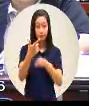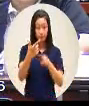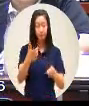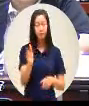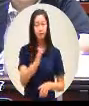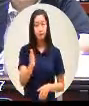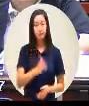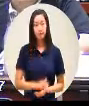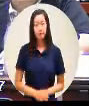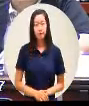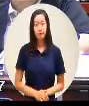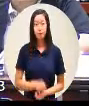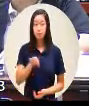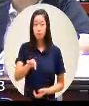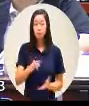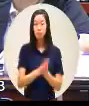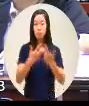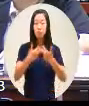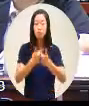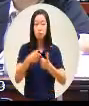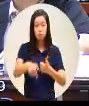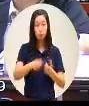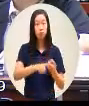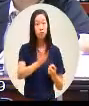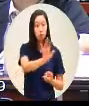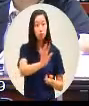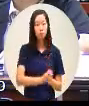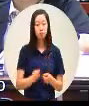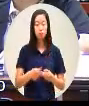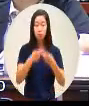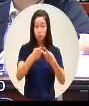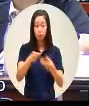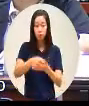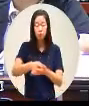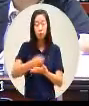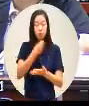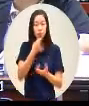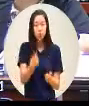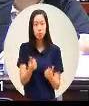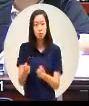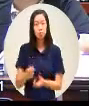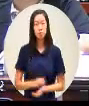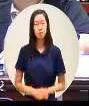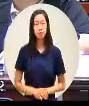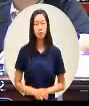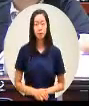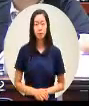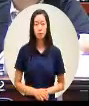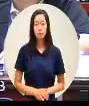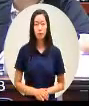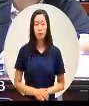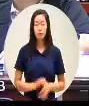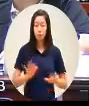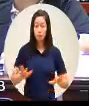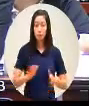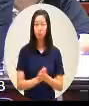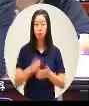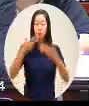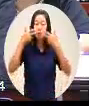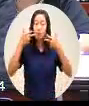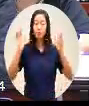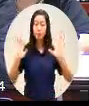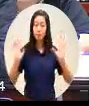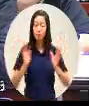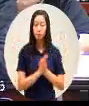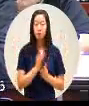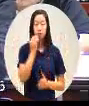16个左右 、哦、那么这样的一个机会事实上是有了。另外第二个志愿还是有啊，其他的第二志愿学校。所以我们就是说，以这样的孩子如果